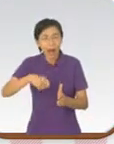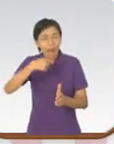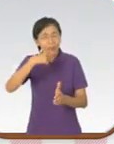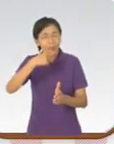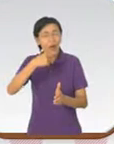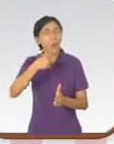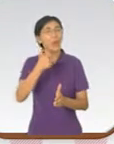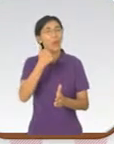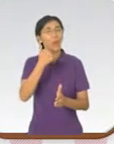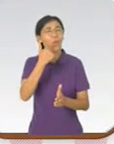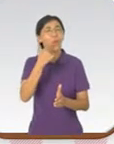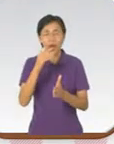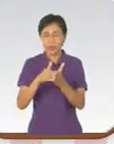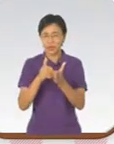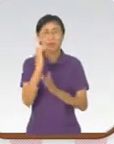สีด้วย